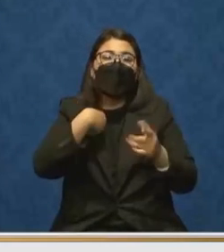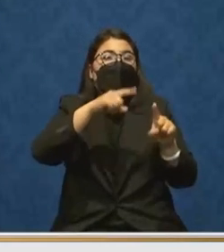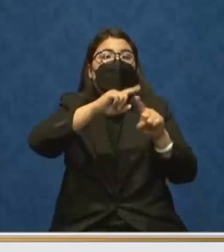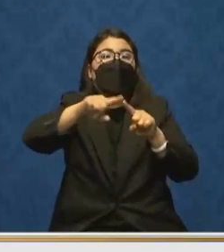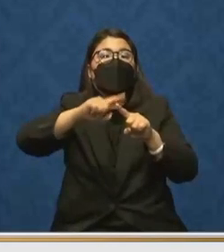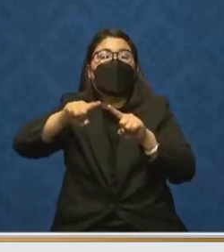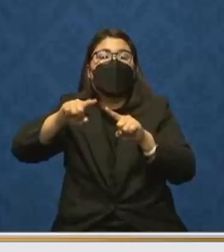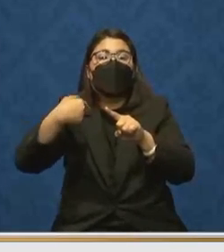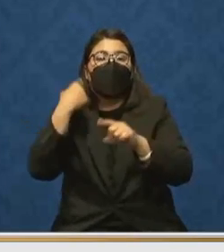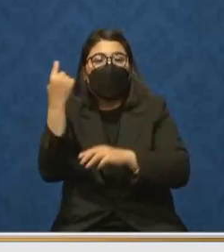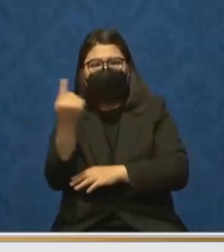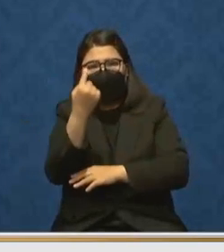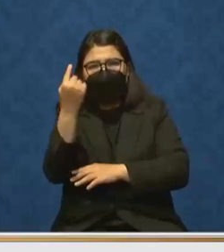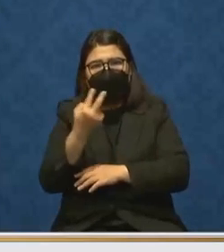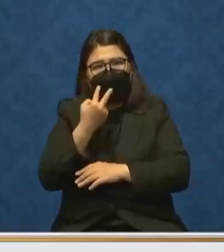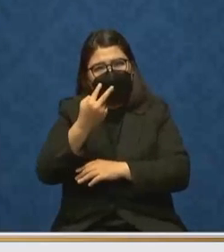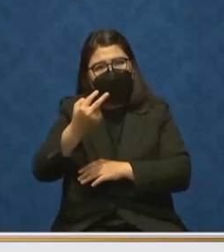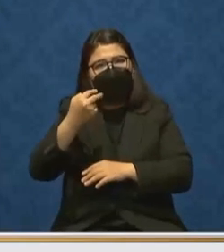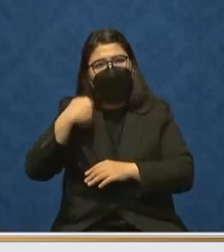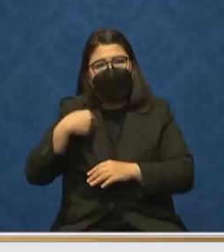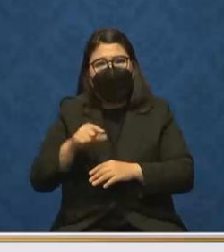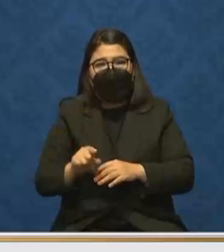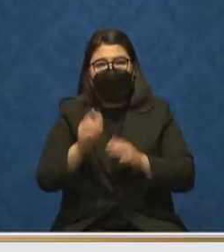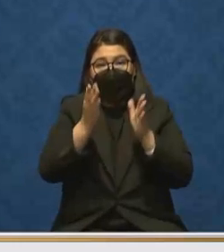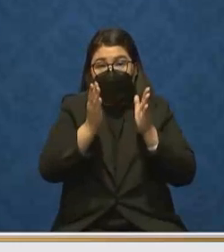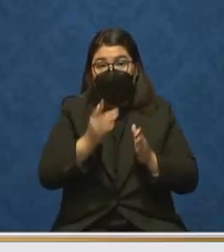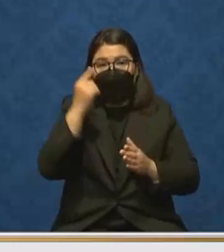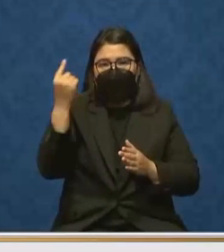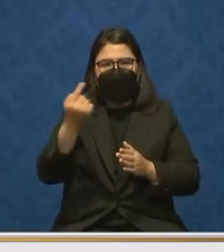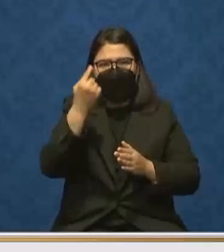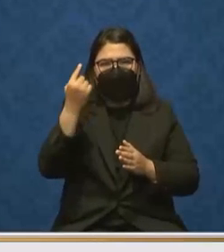เที่ยวให้สอดคล้องกับความต้องการของนักท่องเที่ยวคุณภา